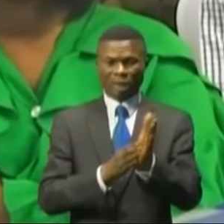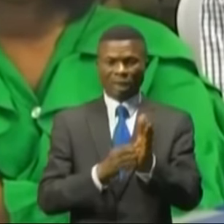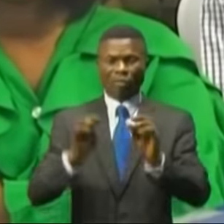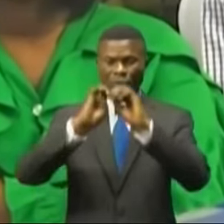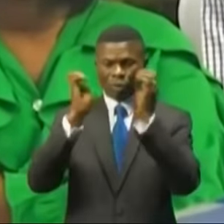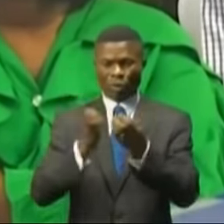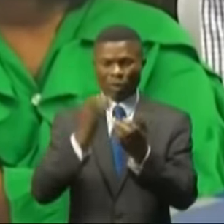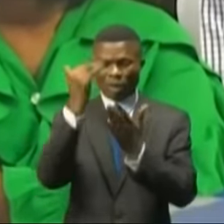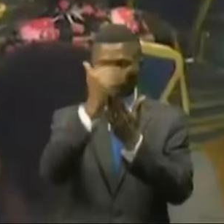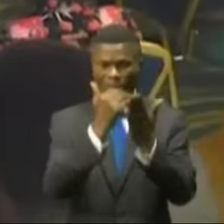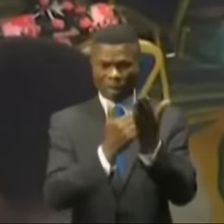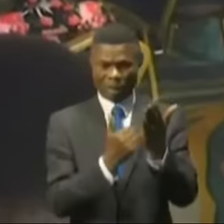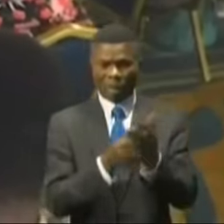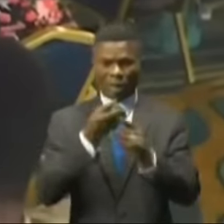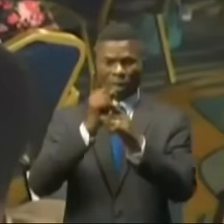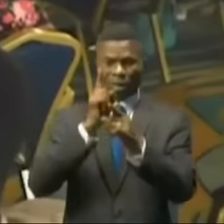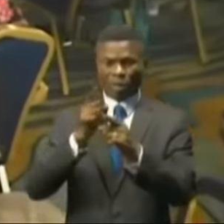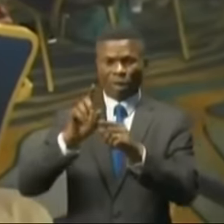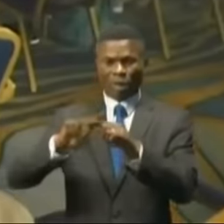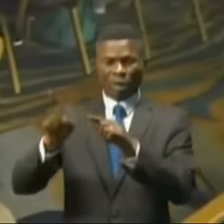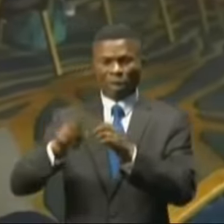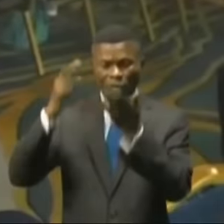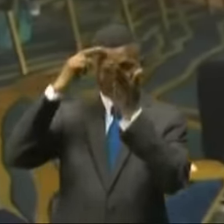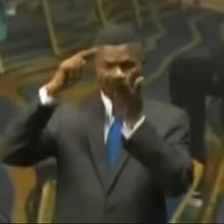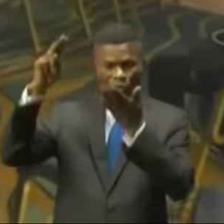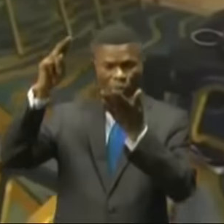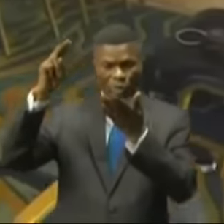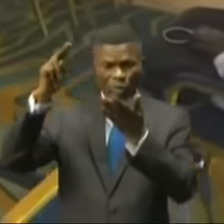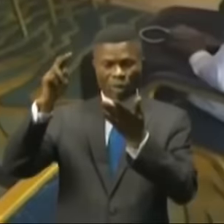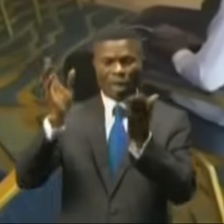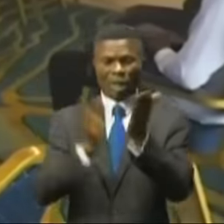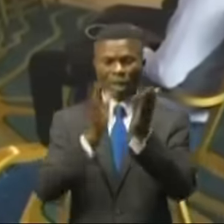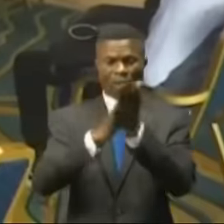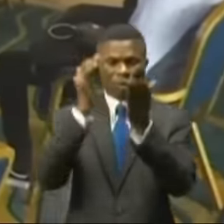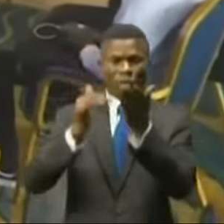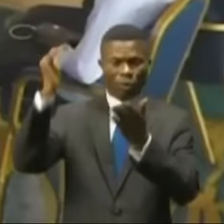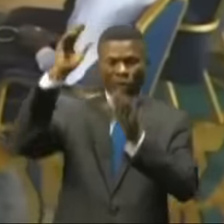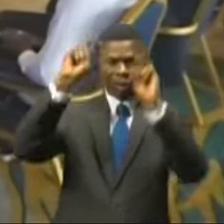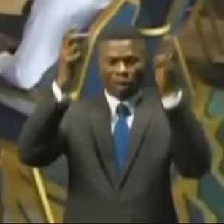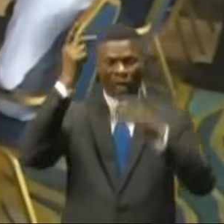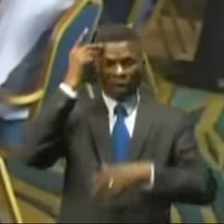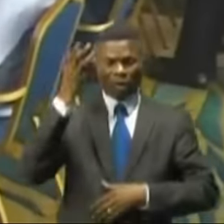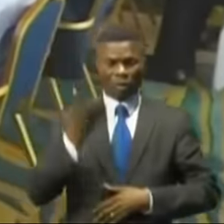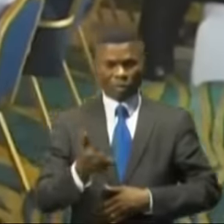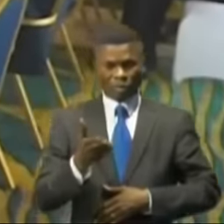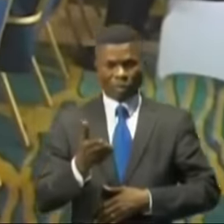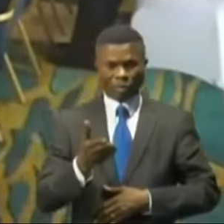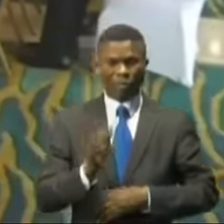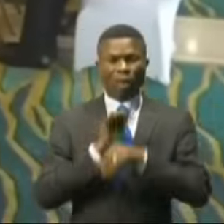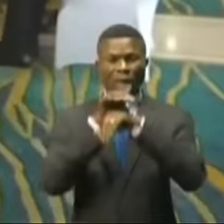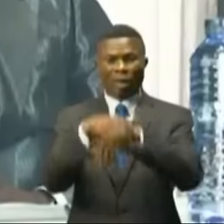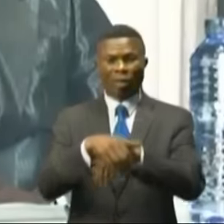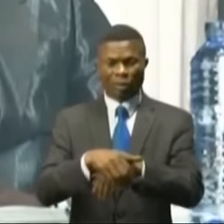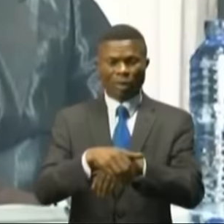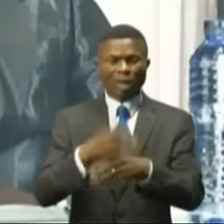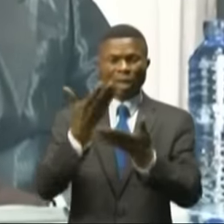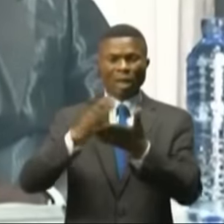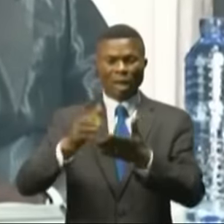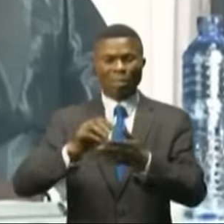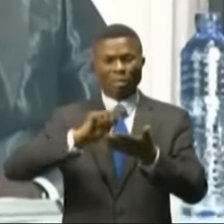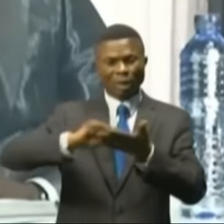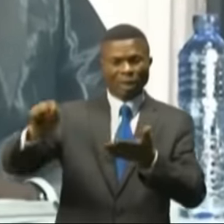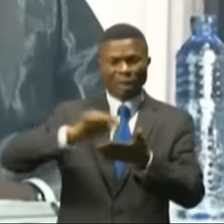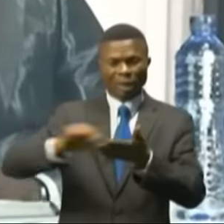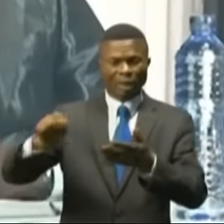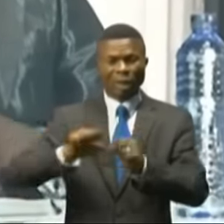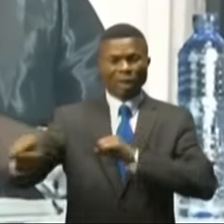enregistrées au départ, venus de différentes universités et instituts supérieurs de la ville de Kinshasa qui ont pris part à la phase éliminatoire de